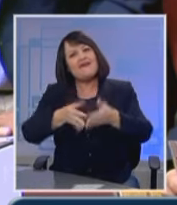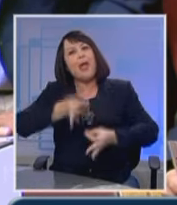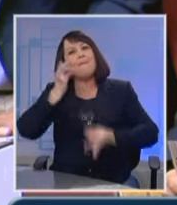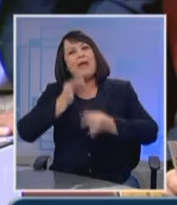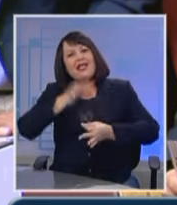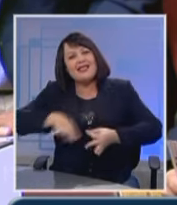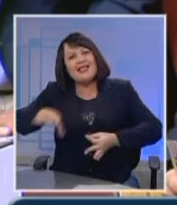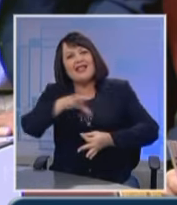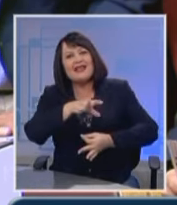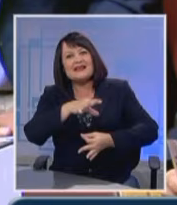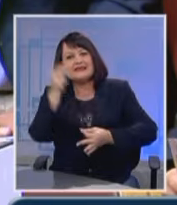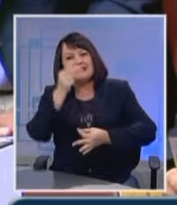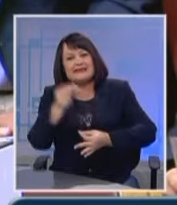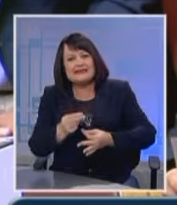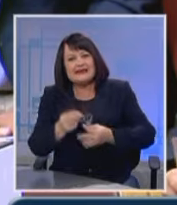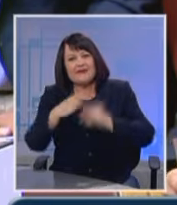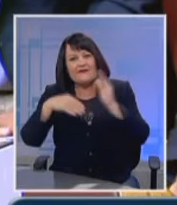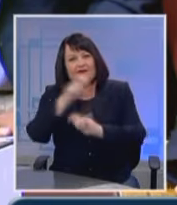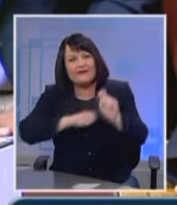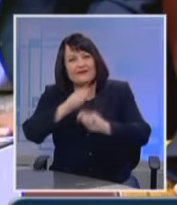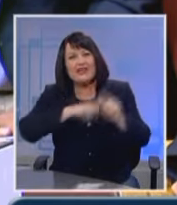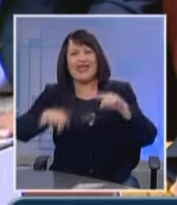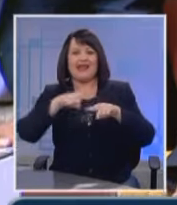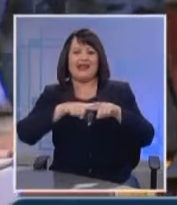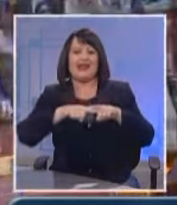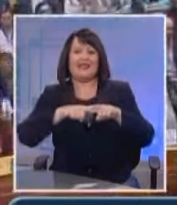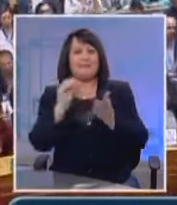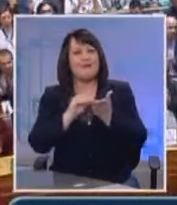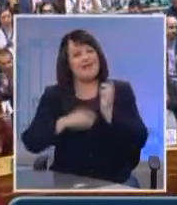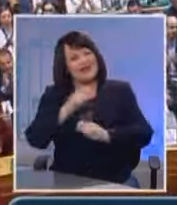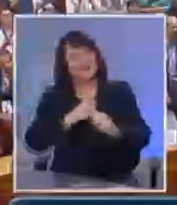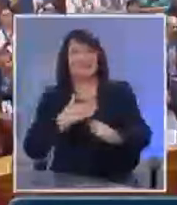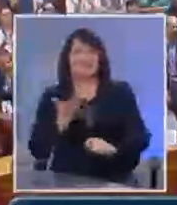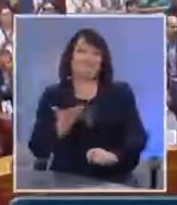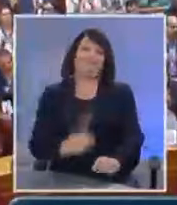Που σημαίνει, με άλλα τόσα την ξαναφτιάχνεις. Σας ευχαριστώ πολύ.